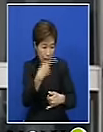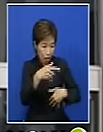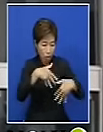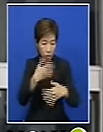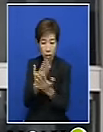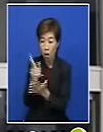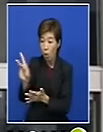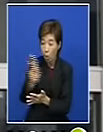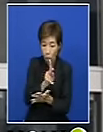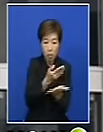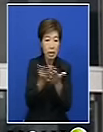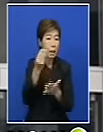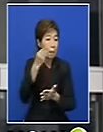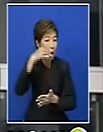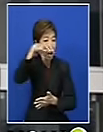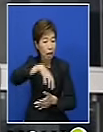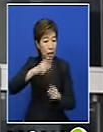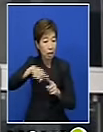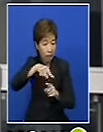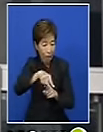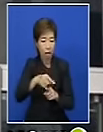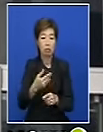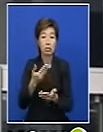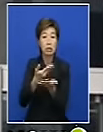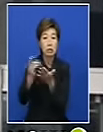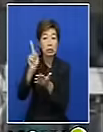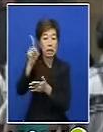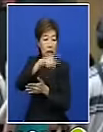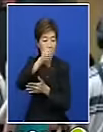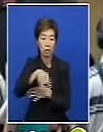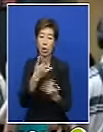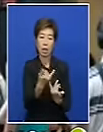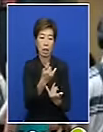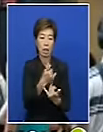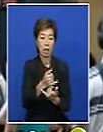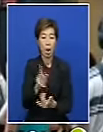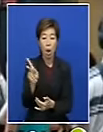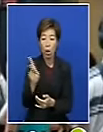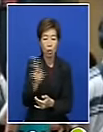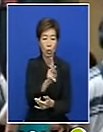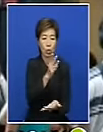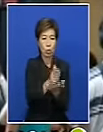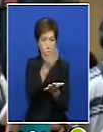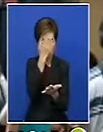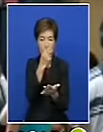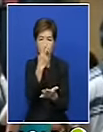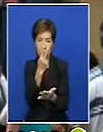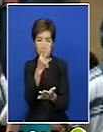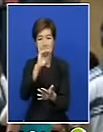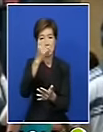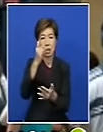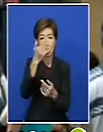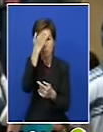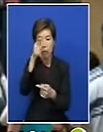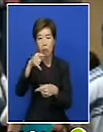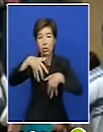กู้เงินไปซื้ออสังหาริมทรัพย์ในกรุงลอนดอนของสหราชอาณาจักรชั่วคราวเนื่องจากเกิดความไม่แน่นอนในตลาดหลังประชาชน